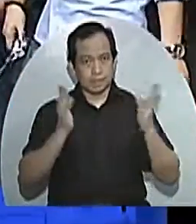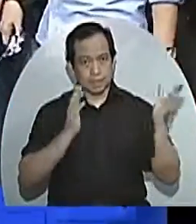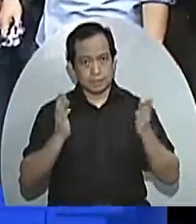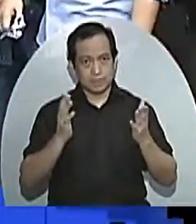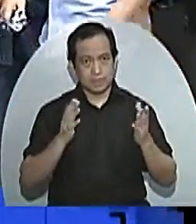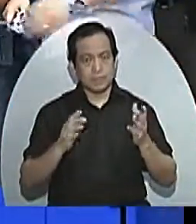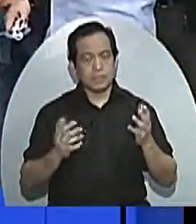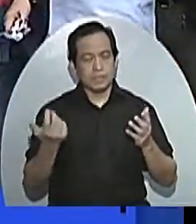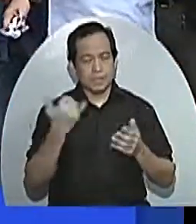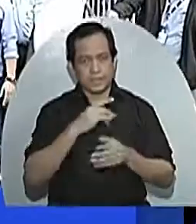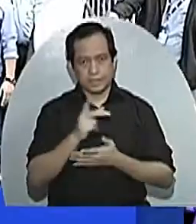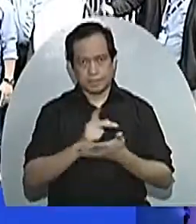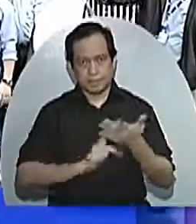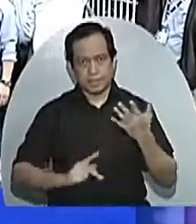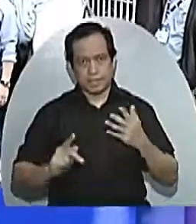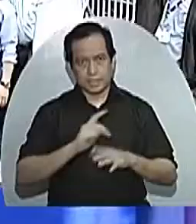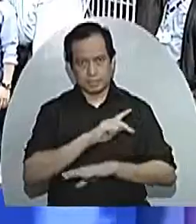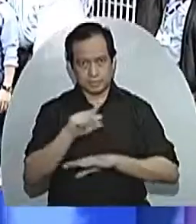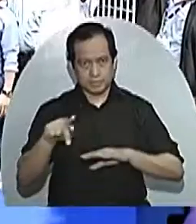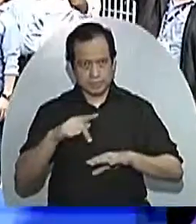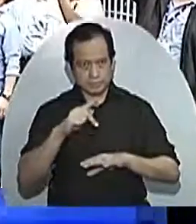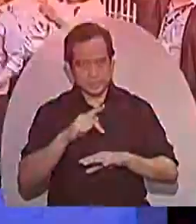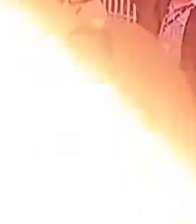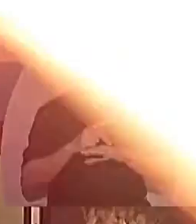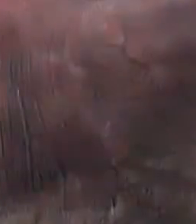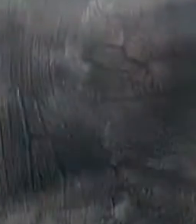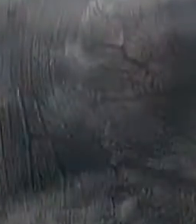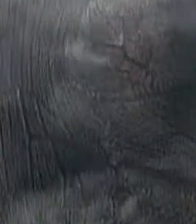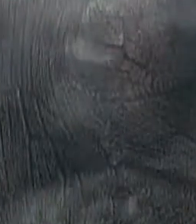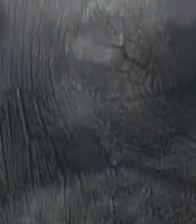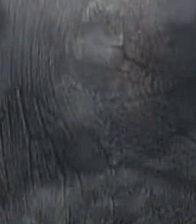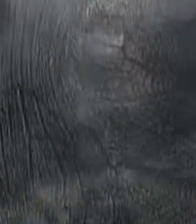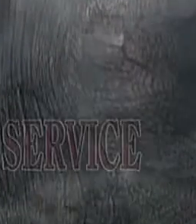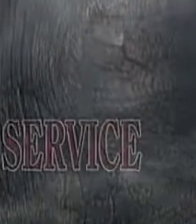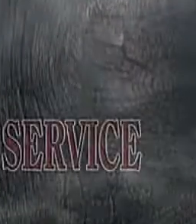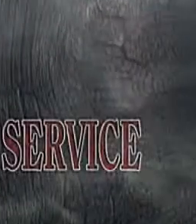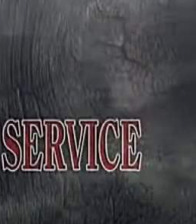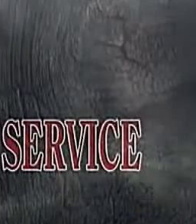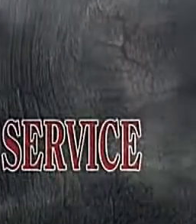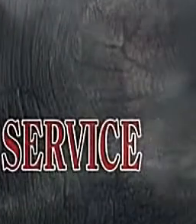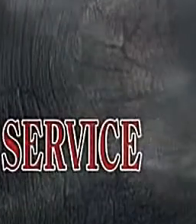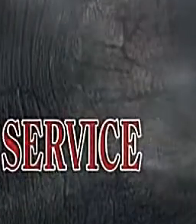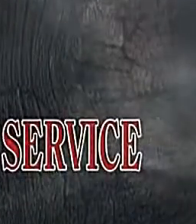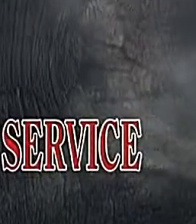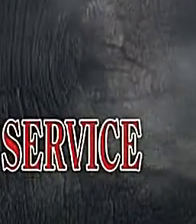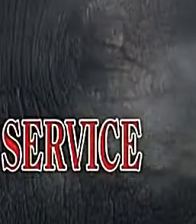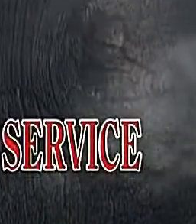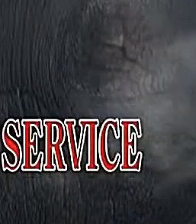serbisyo medikal sa ambang panig ng Pilipinas.